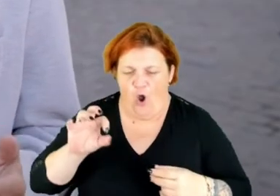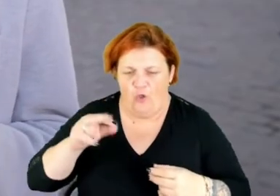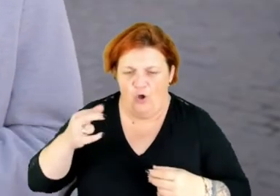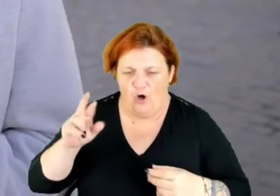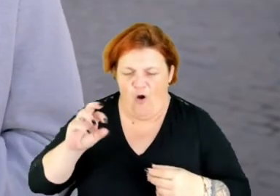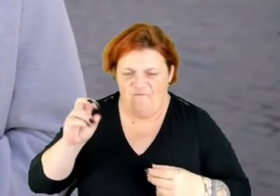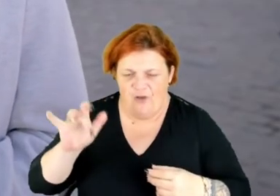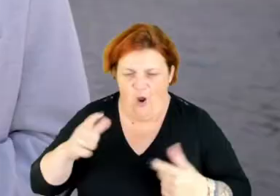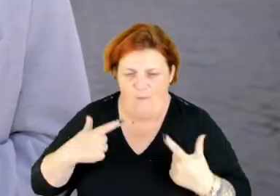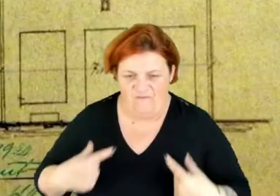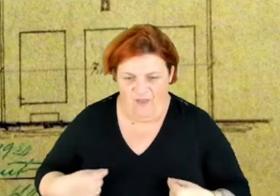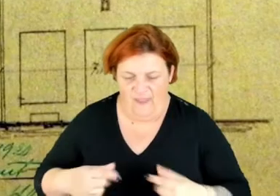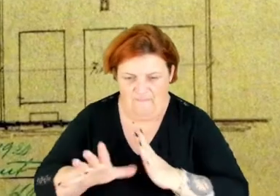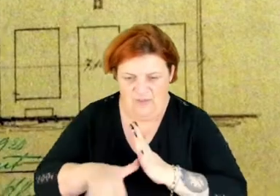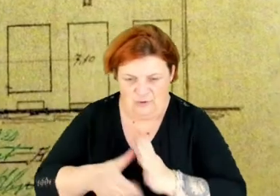obywatela miasta Grudziądza.